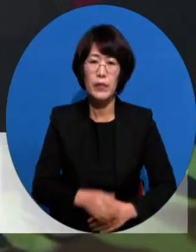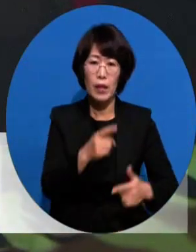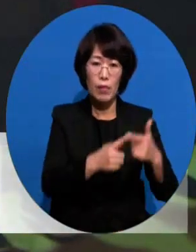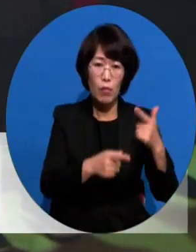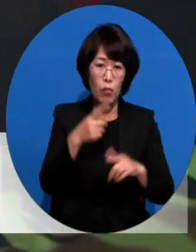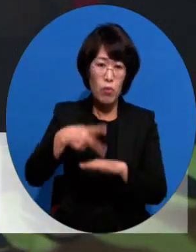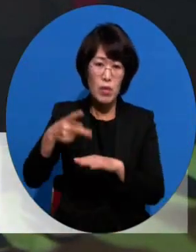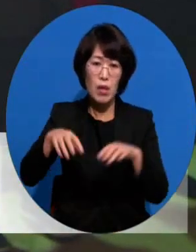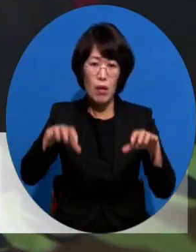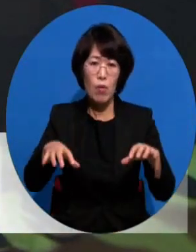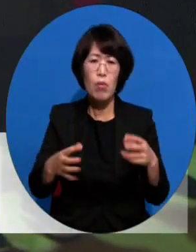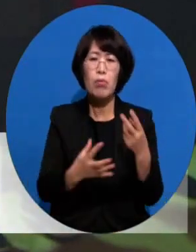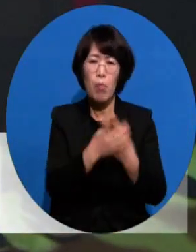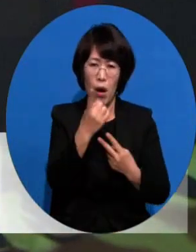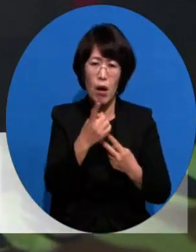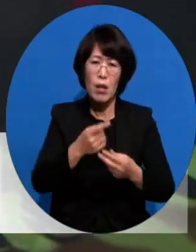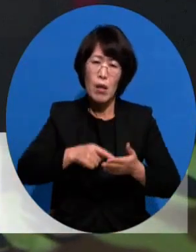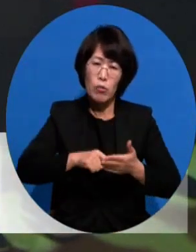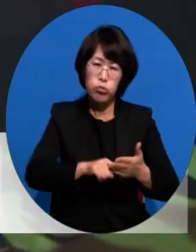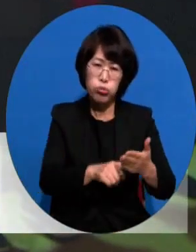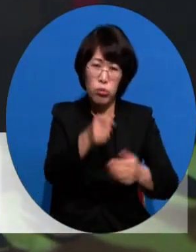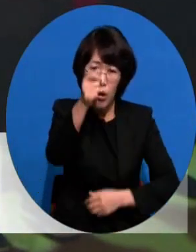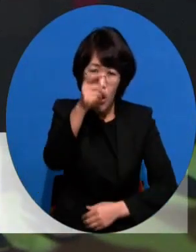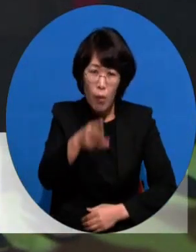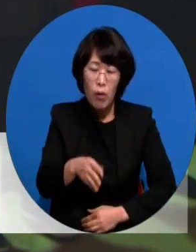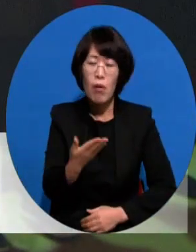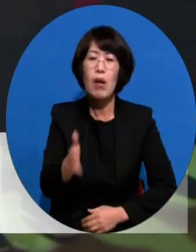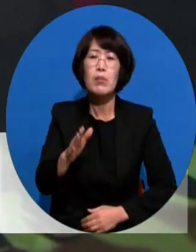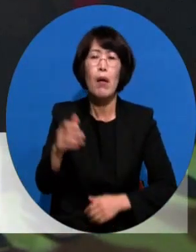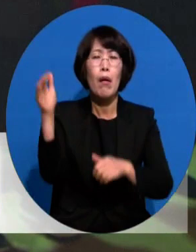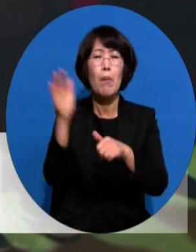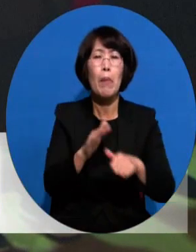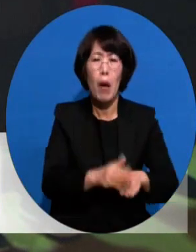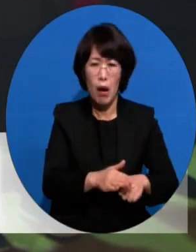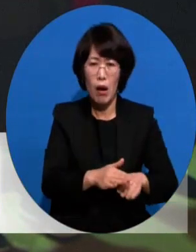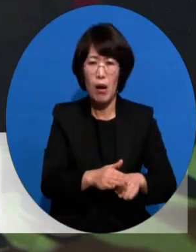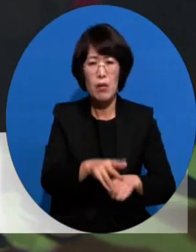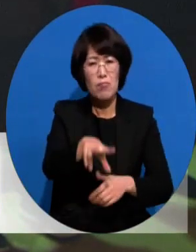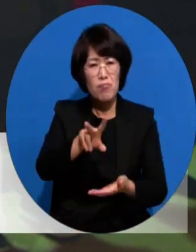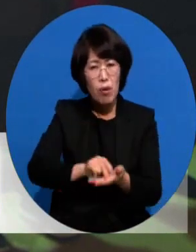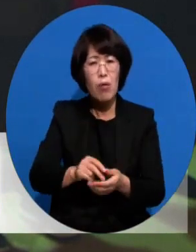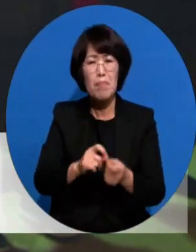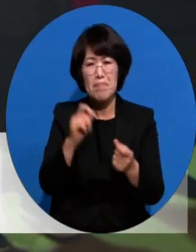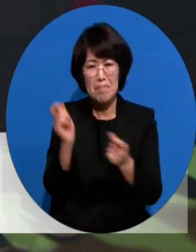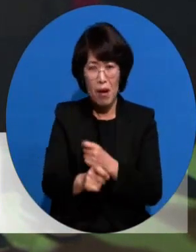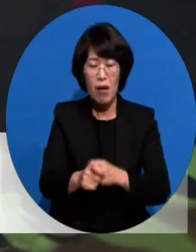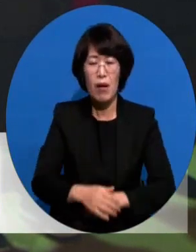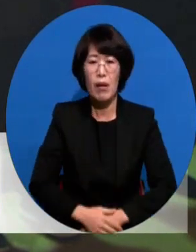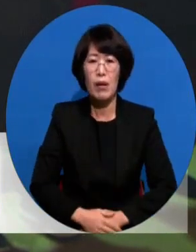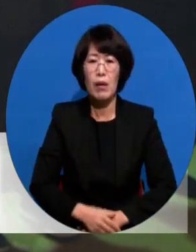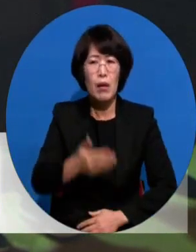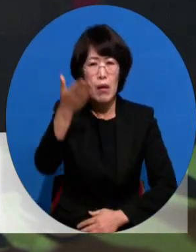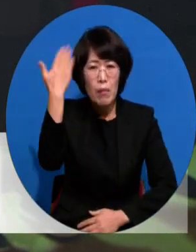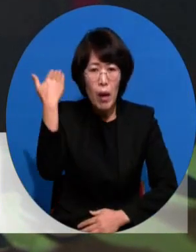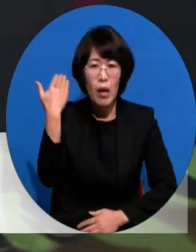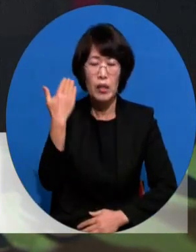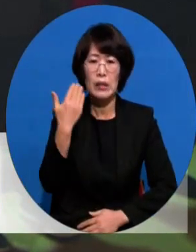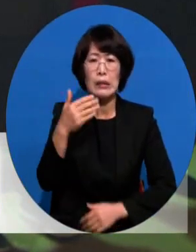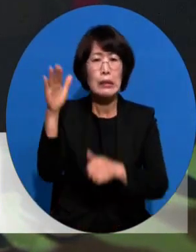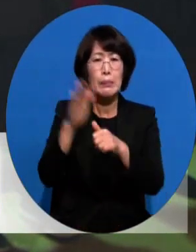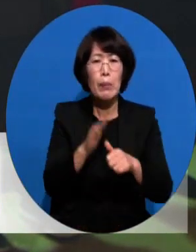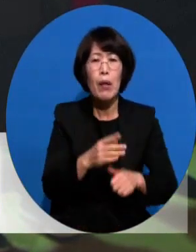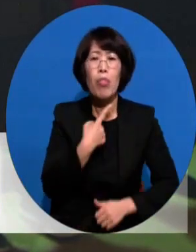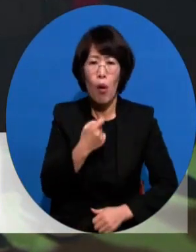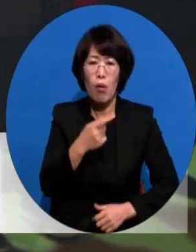목포 신안 통합은 그동안 여러 차례 시도됐지만 연이어 실패하는 등 매우 어려운 문제입니다. 과거 줄지어